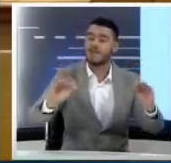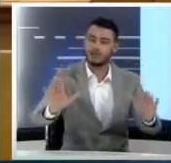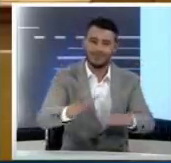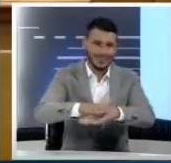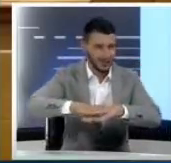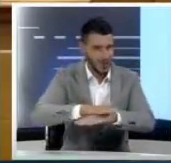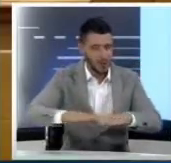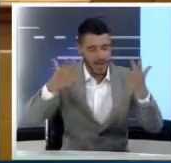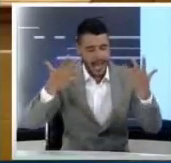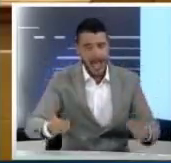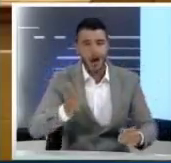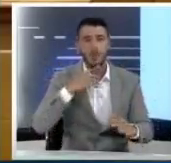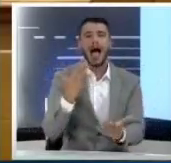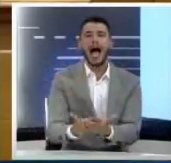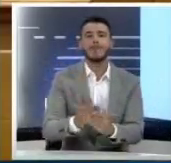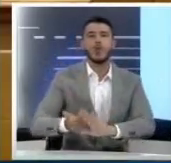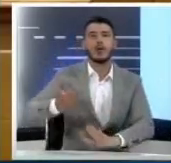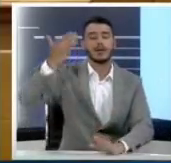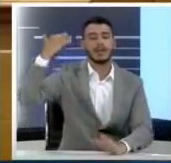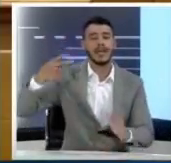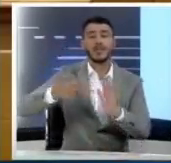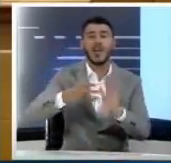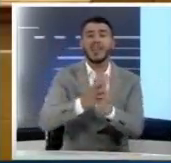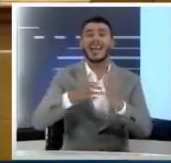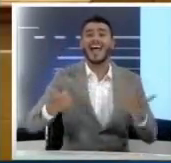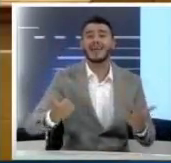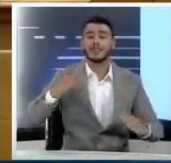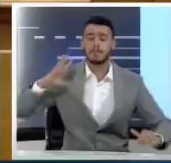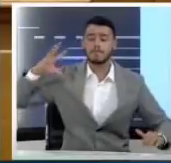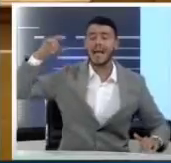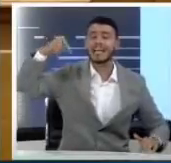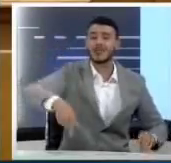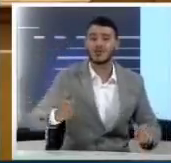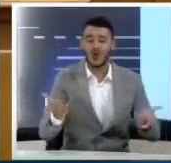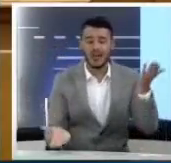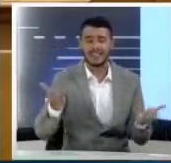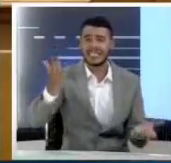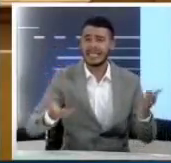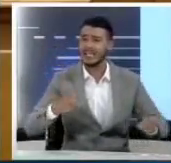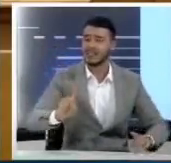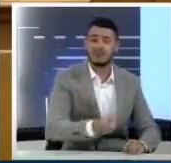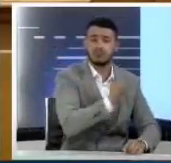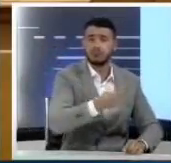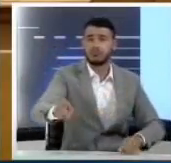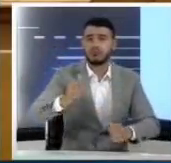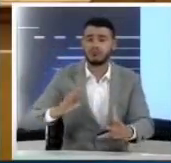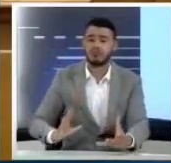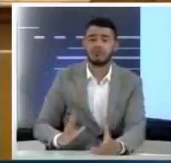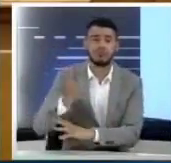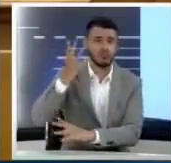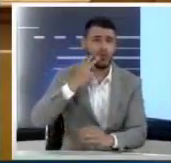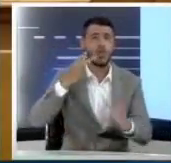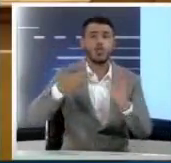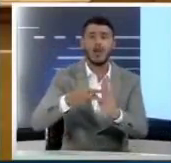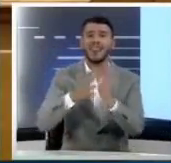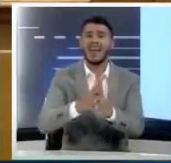16. Δηλαδή είναι πριν το 17 που υπήρχε το ΚΕΑ. Δηλαδή φανταστείτε, αφού το 16 είχε μειωθεί